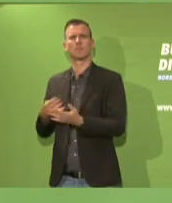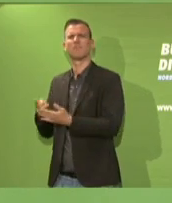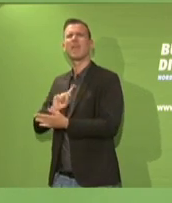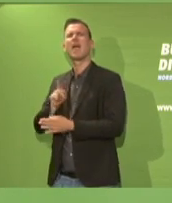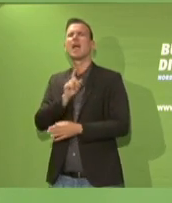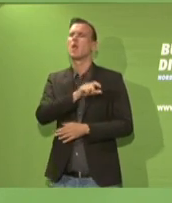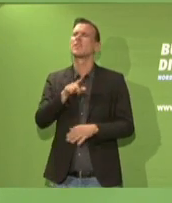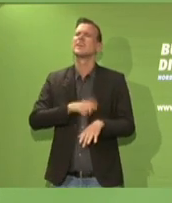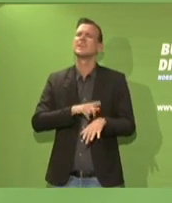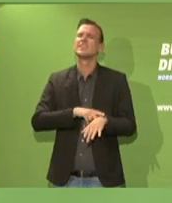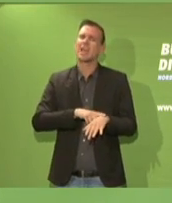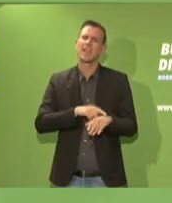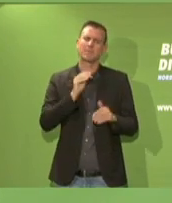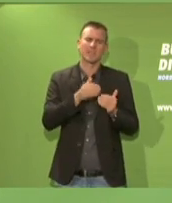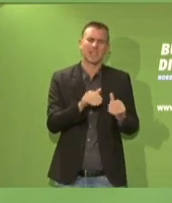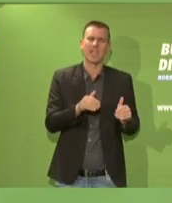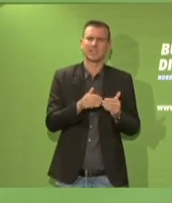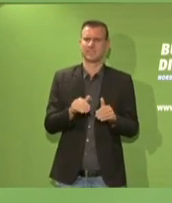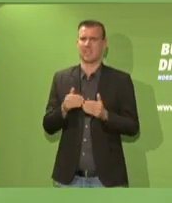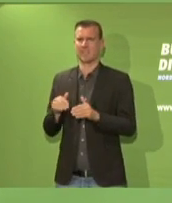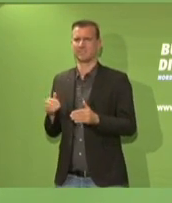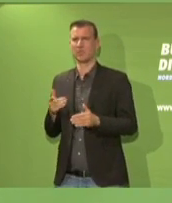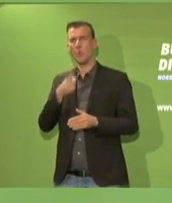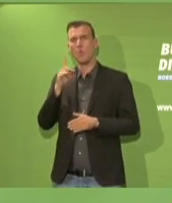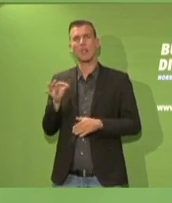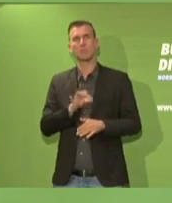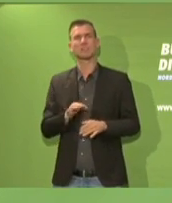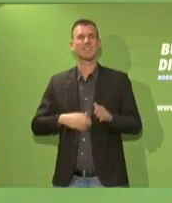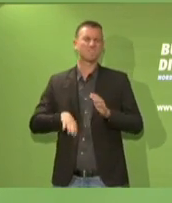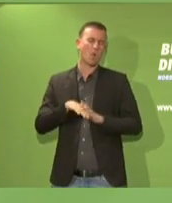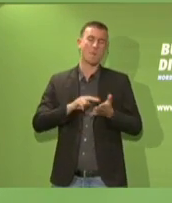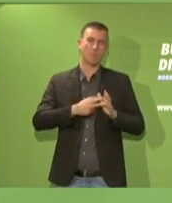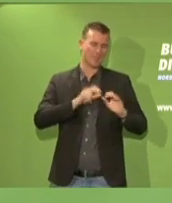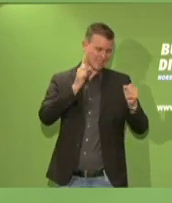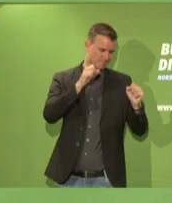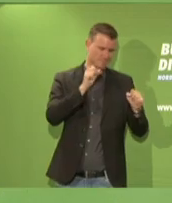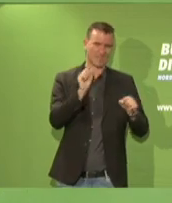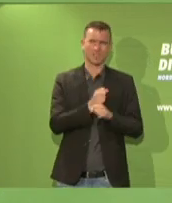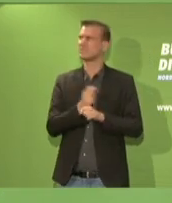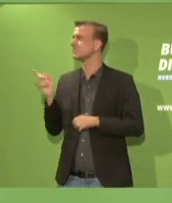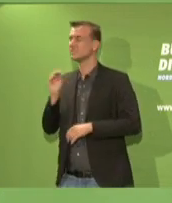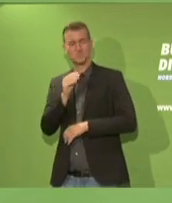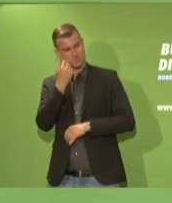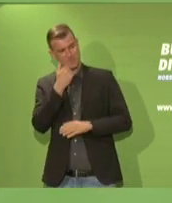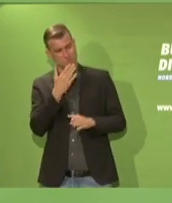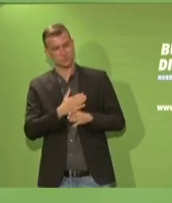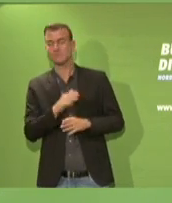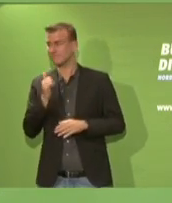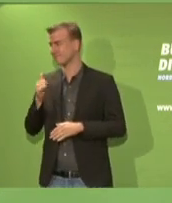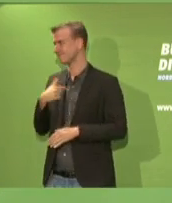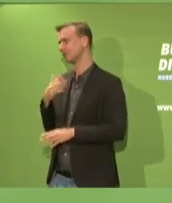begrenzten Zeitkontingent, für Leute, die nicht 100% Politik machen wollen. Kommst du bitte zum Schluss? Ja, will